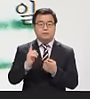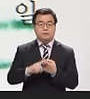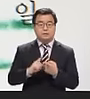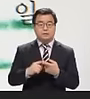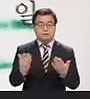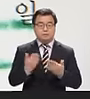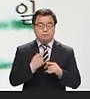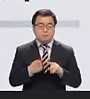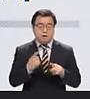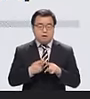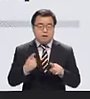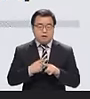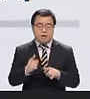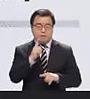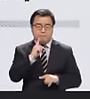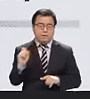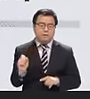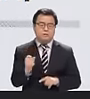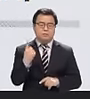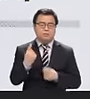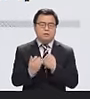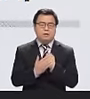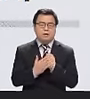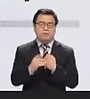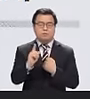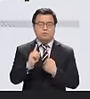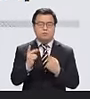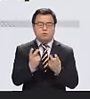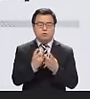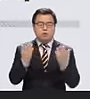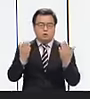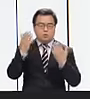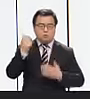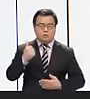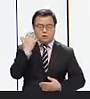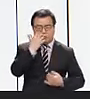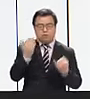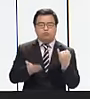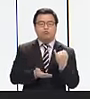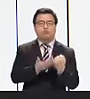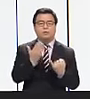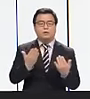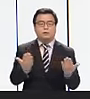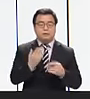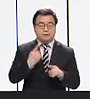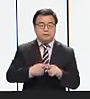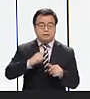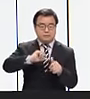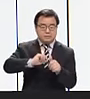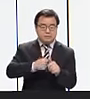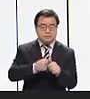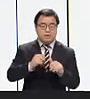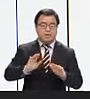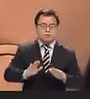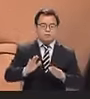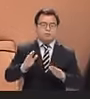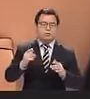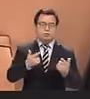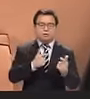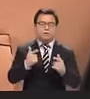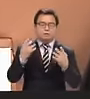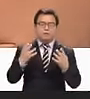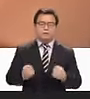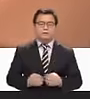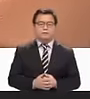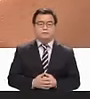빌미로 교장 등이 여교사를 성추행했다가 징계를 받는 일은 사실 어제 오늘의 일이 아닙니다.